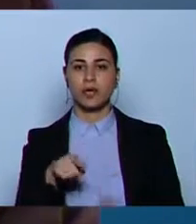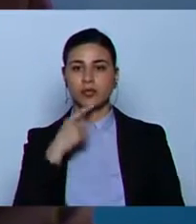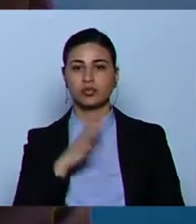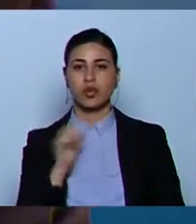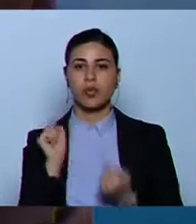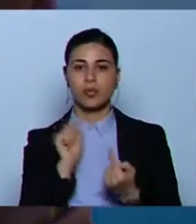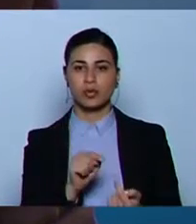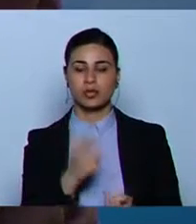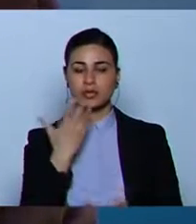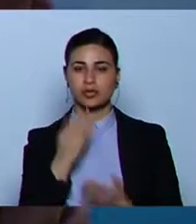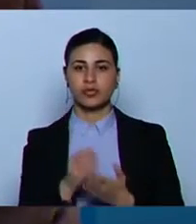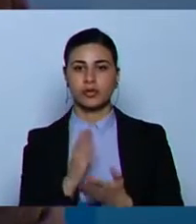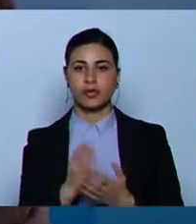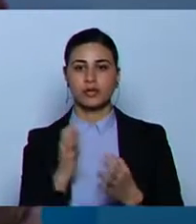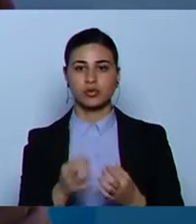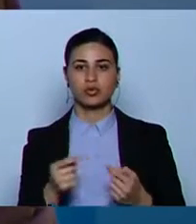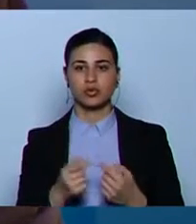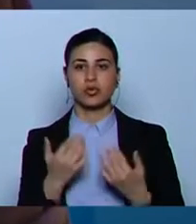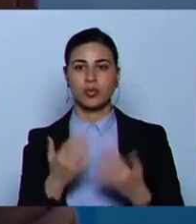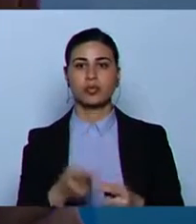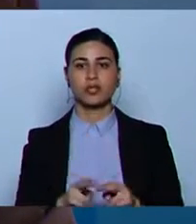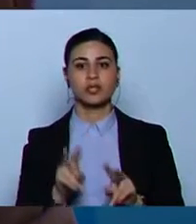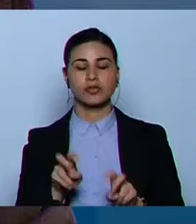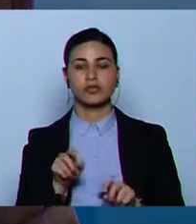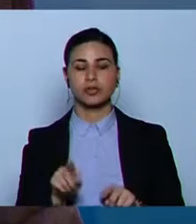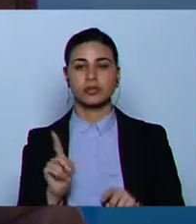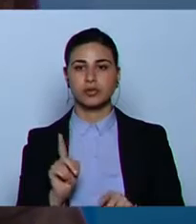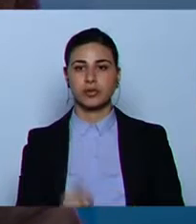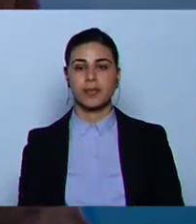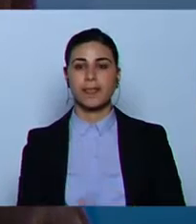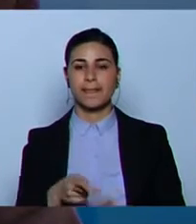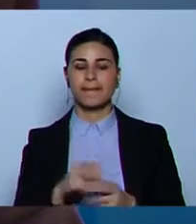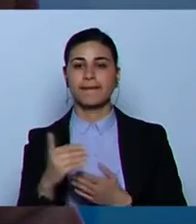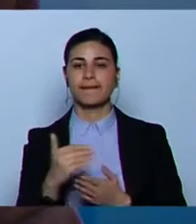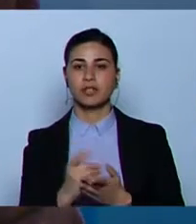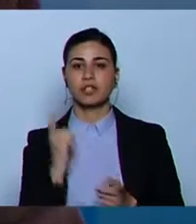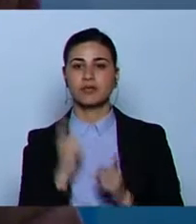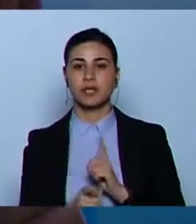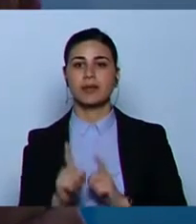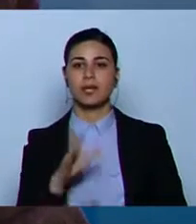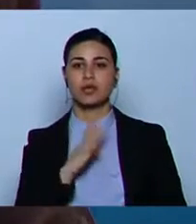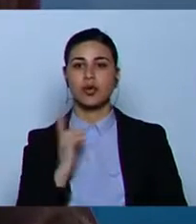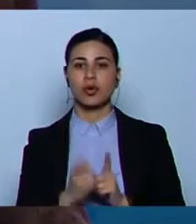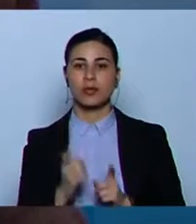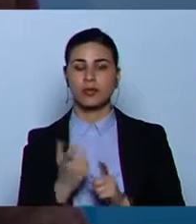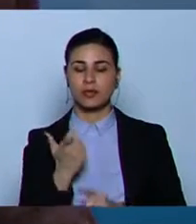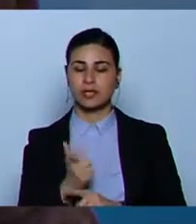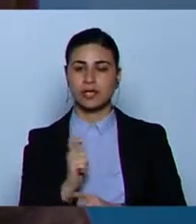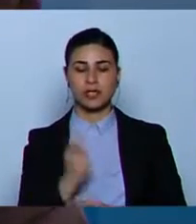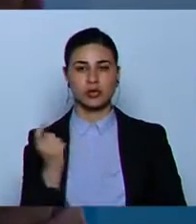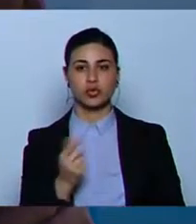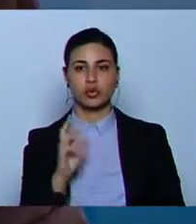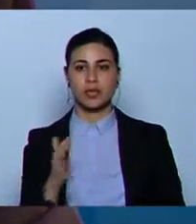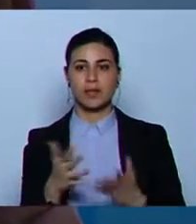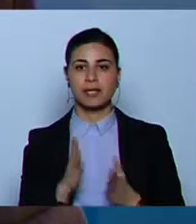აპროტესტებს ამ ყველაფერს, ჩვენ გვაქვს კონკრეტული მოთხოვნა და ეს მოთხოვნა გულისხმობს იმას, რომ ეს შედეგები, ეს ცვლილებები, რომელიც მოიტანა რეფორმა, არის საკმაოდ ცოტა და